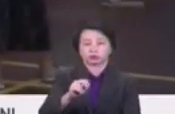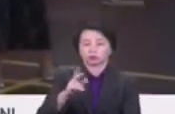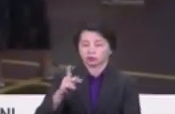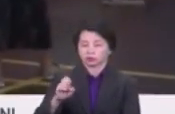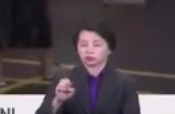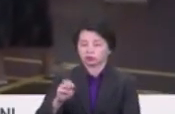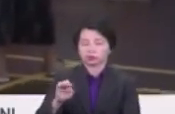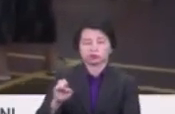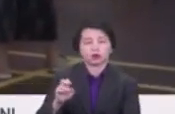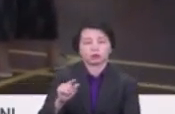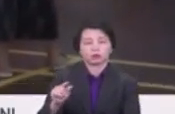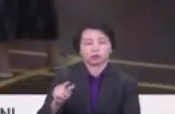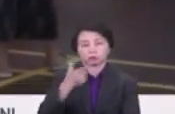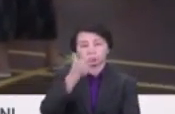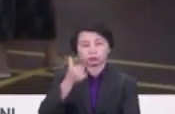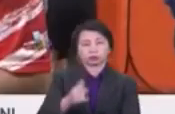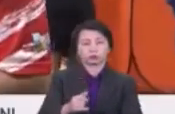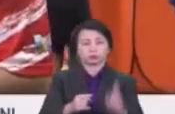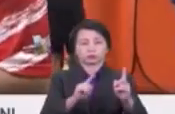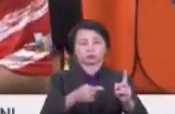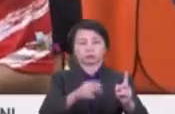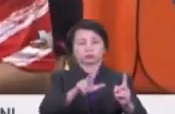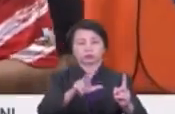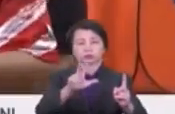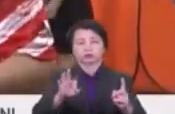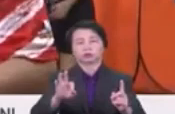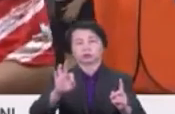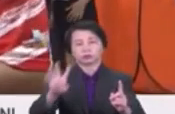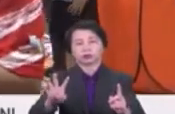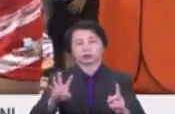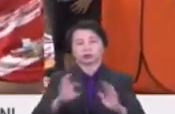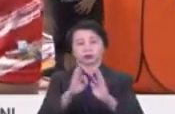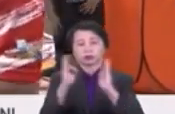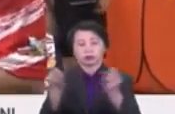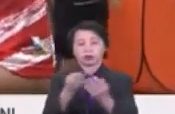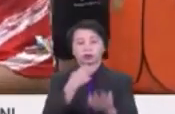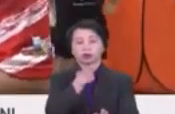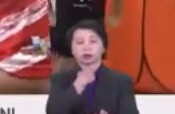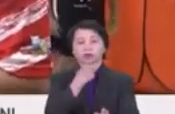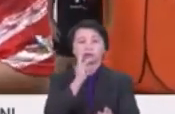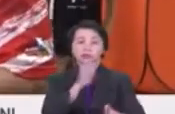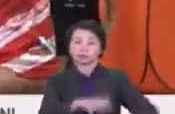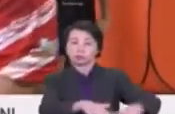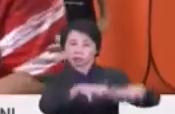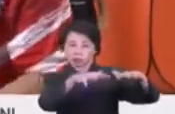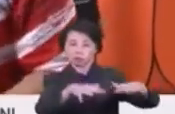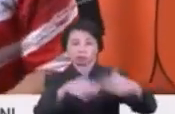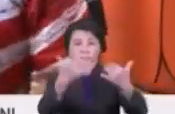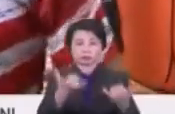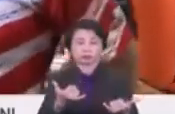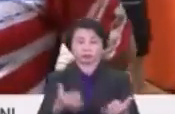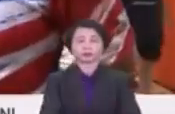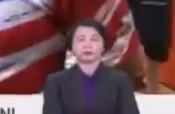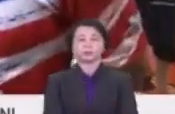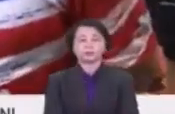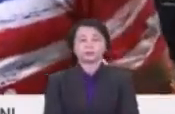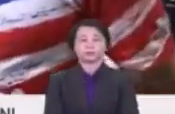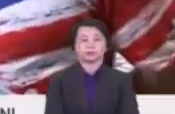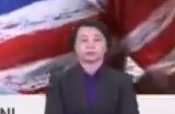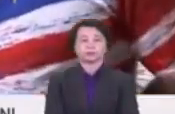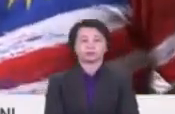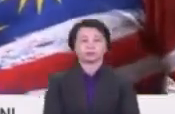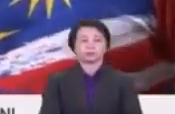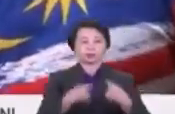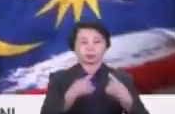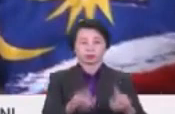Kemabung memandangkan hampir 1,364 ketua isi rumah terjejas oleh kesan banjir ketika ini?